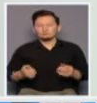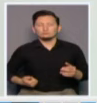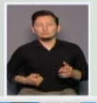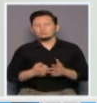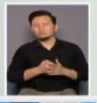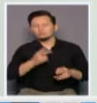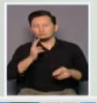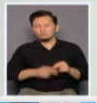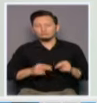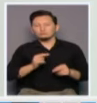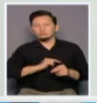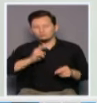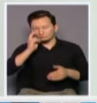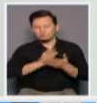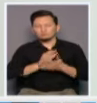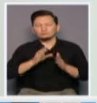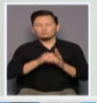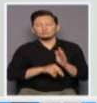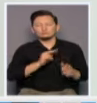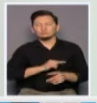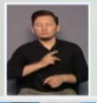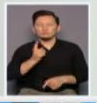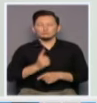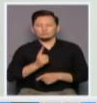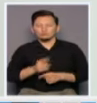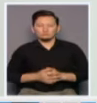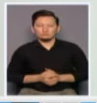права занимать должности на государственной службе судей в органах